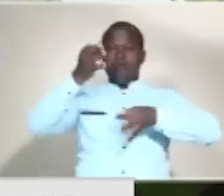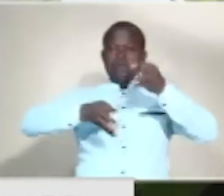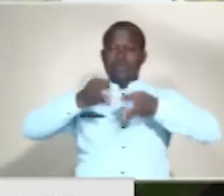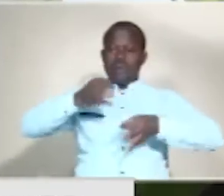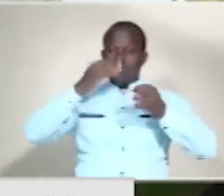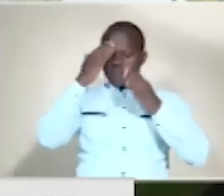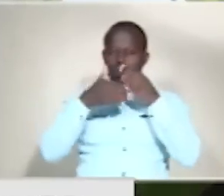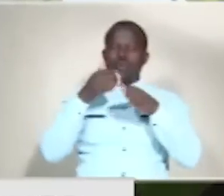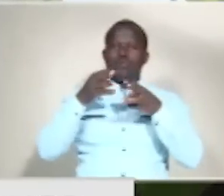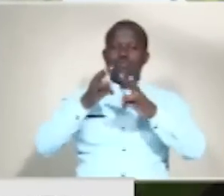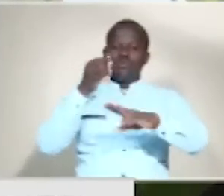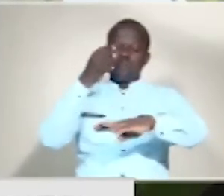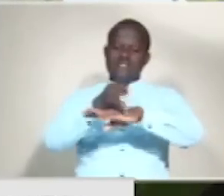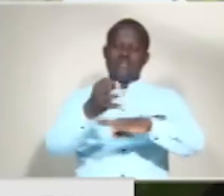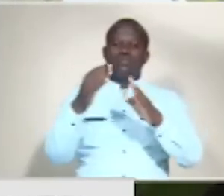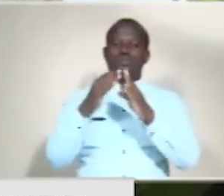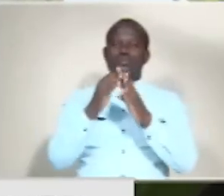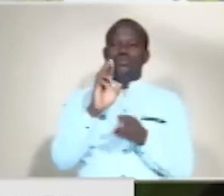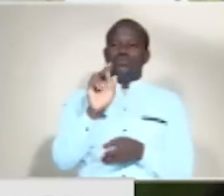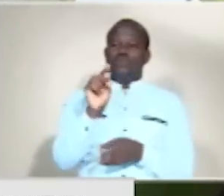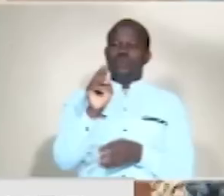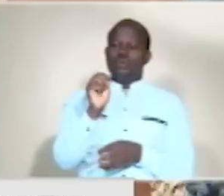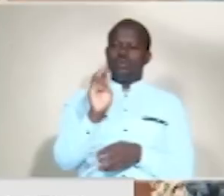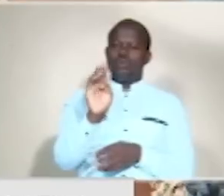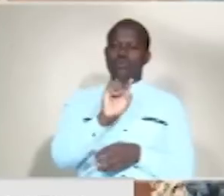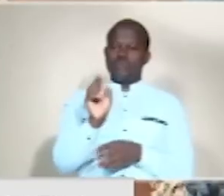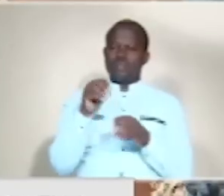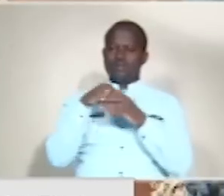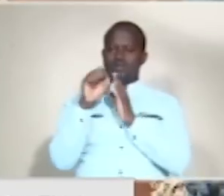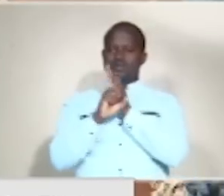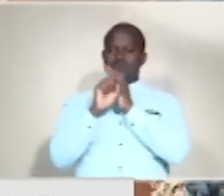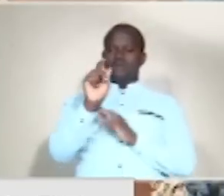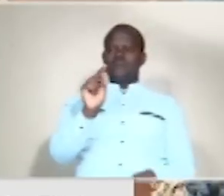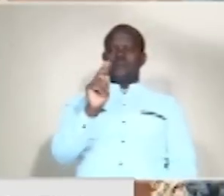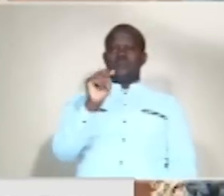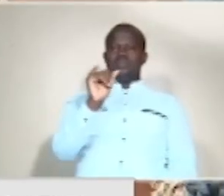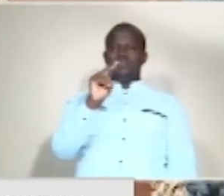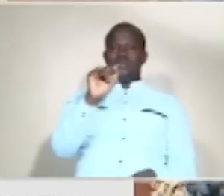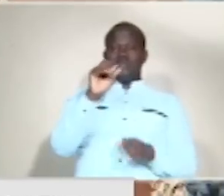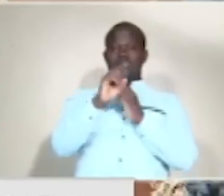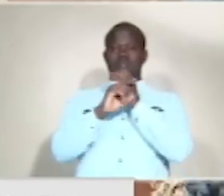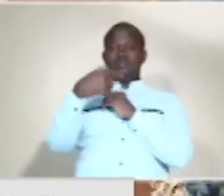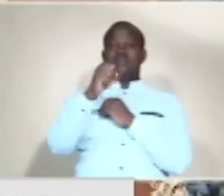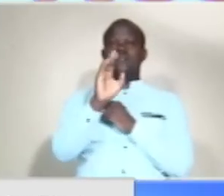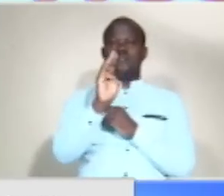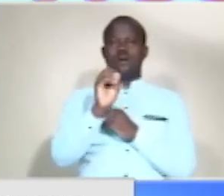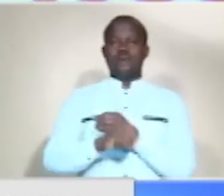gusondeka inyubako zo mu mudugudu w'urukumbuzi Rio Estate uri mu murenge wa Kinya mu karere ka Gasabo.